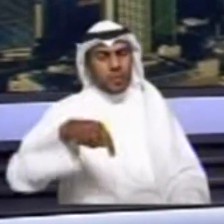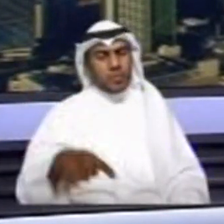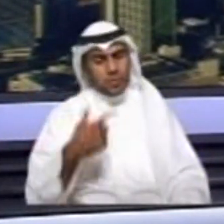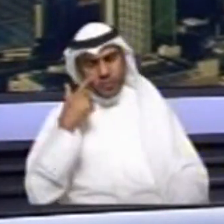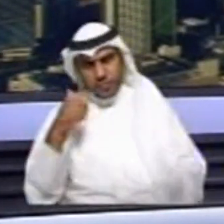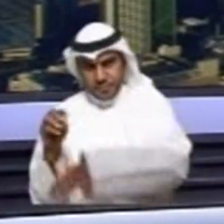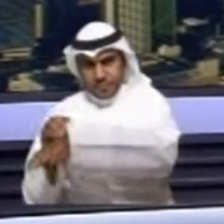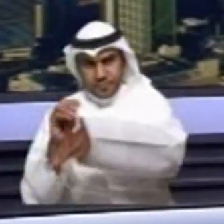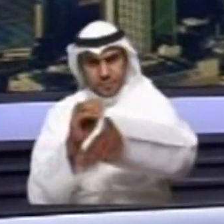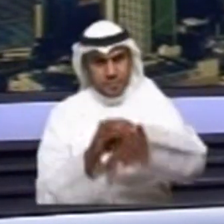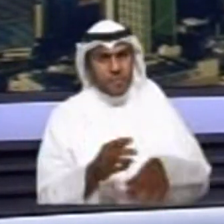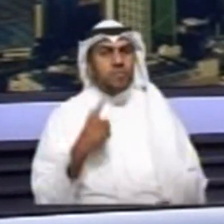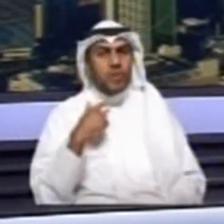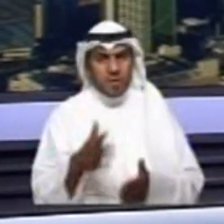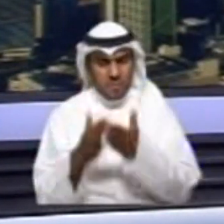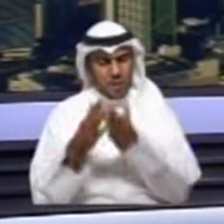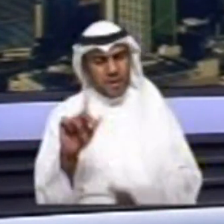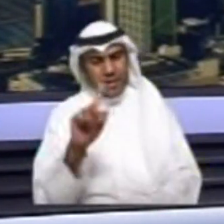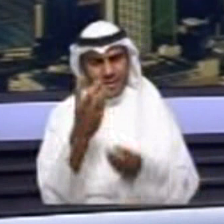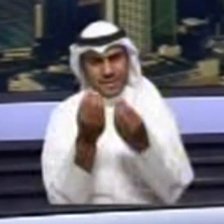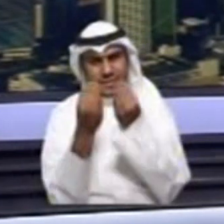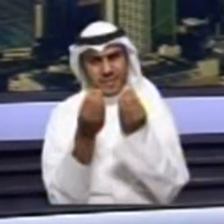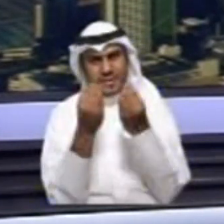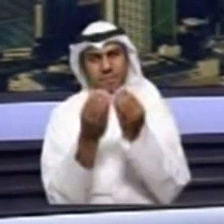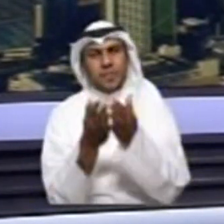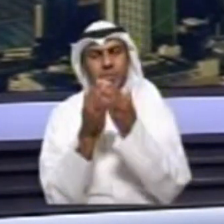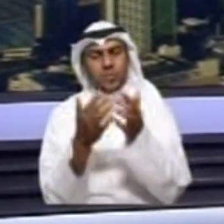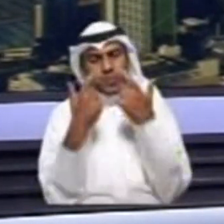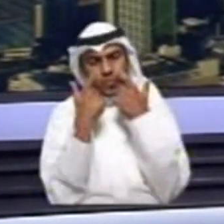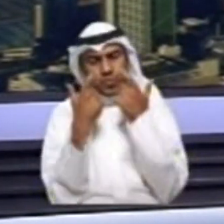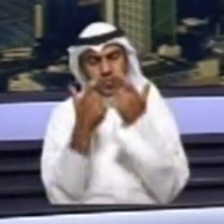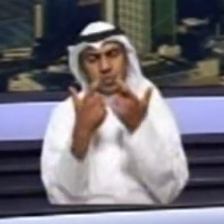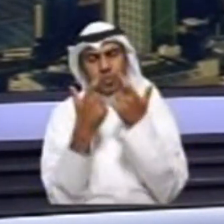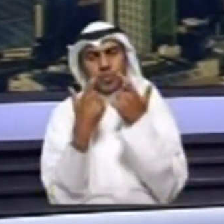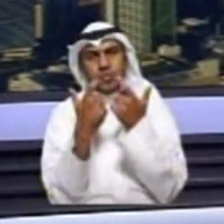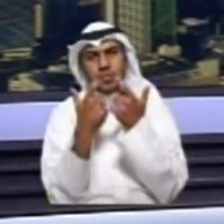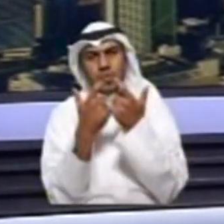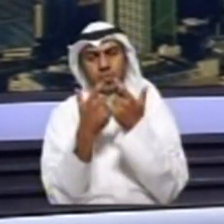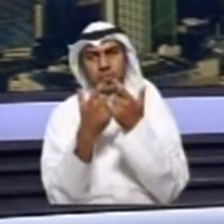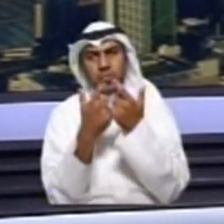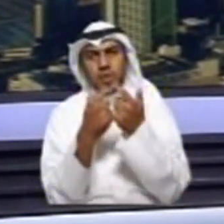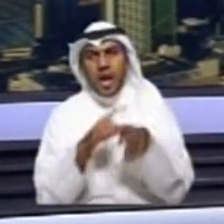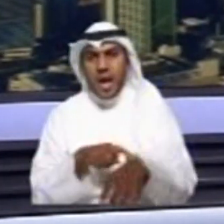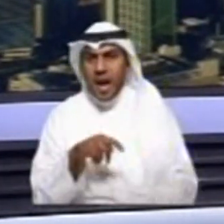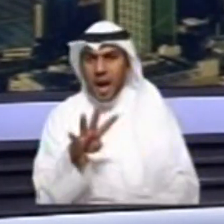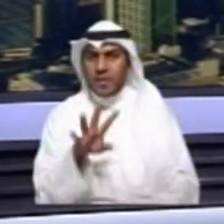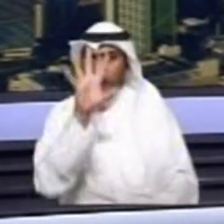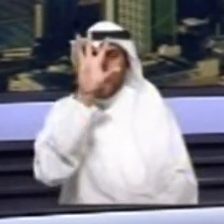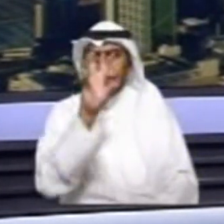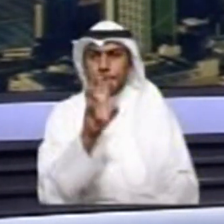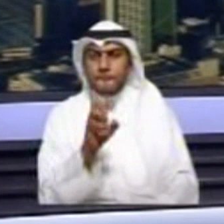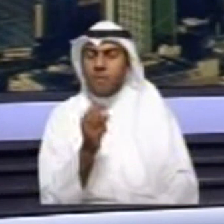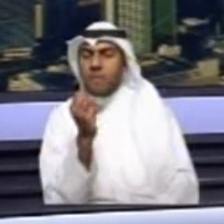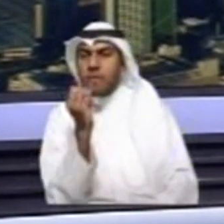احنا ننول اخواننا الحداقه بشكل خاص باخذ الحيطه في الفترات القادمه، خاصه فترات العصر خلال المساء